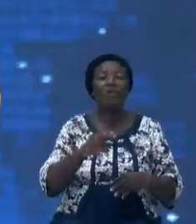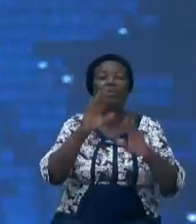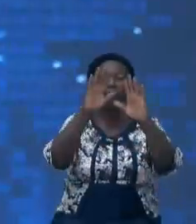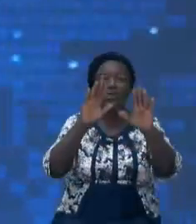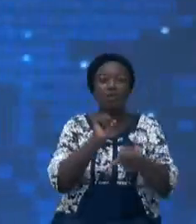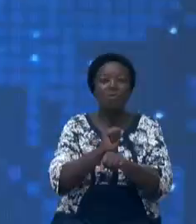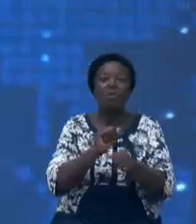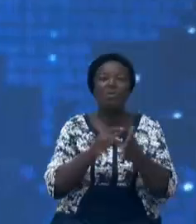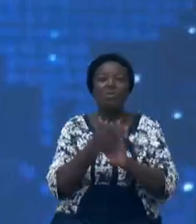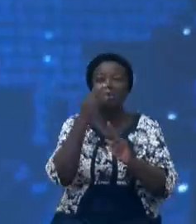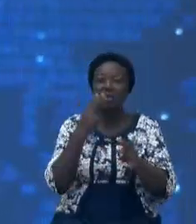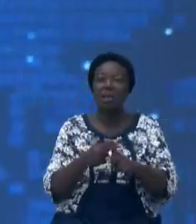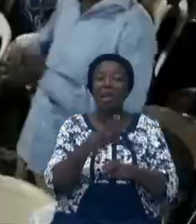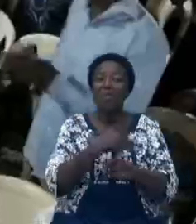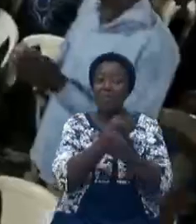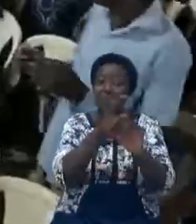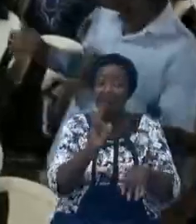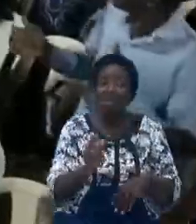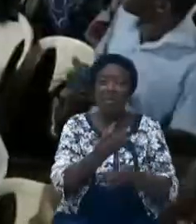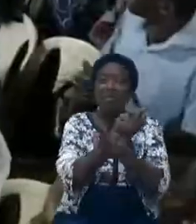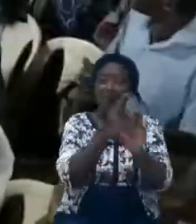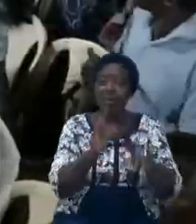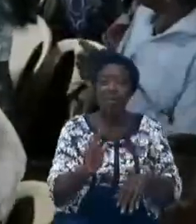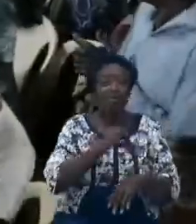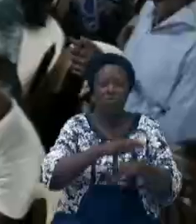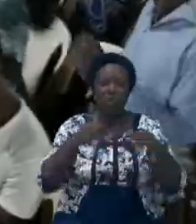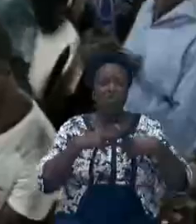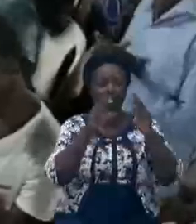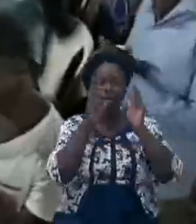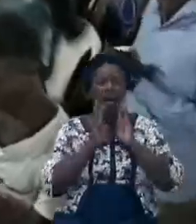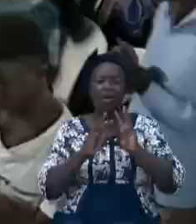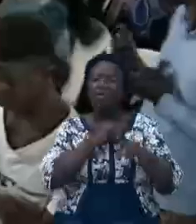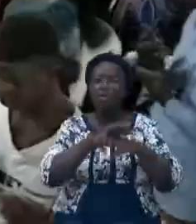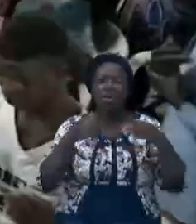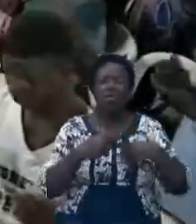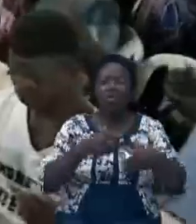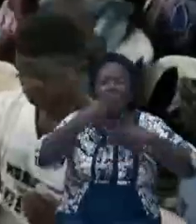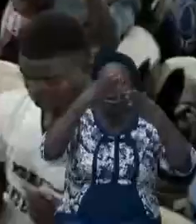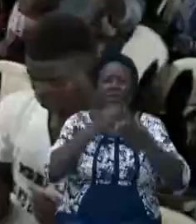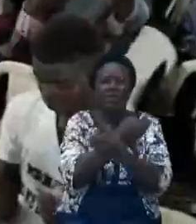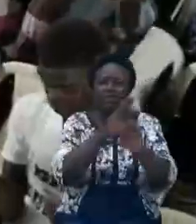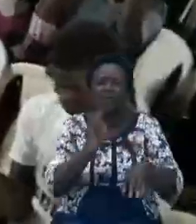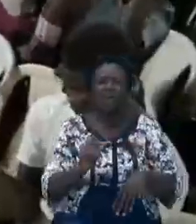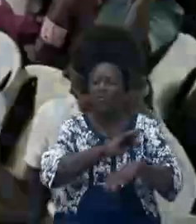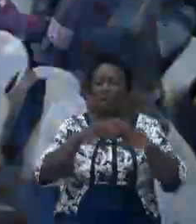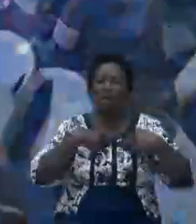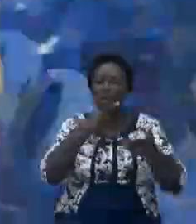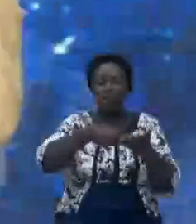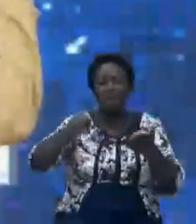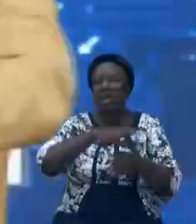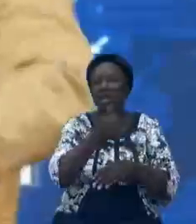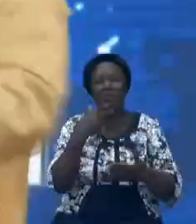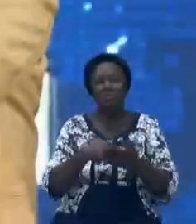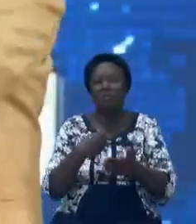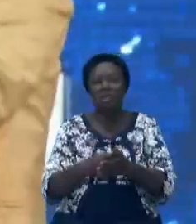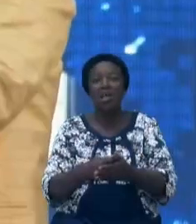j'ai un candidat au miracle un libre gratuitement tu n'as rien à jeter gratuitement tu n'as pas besoin